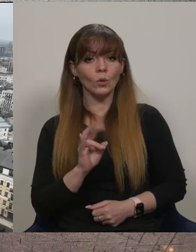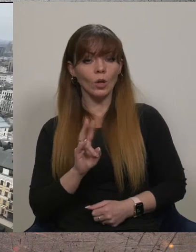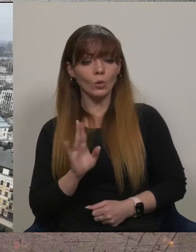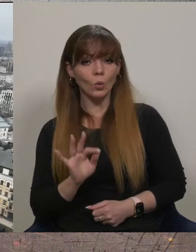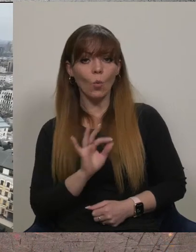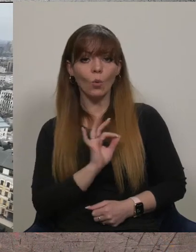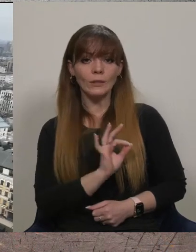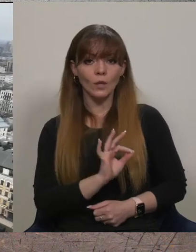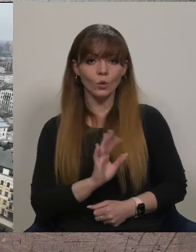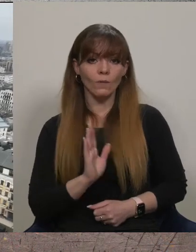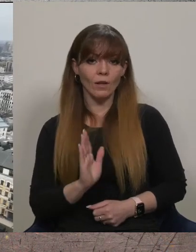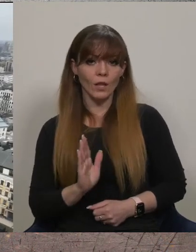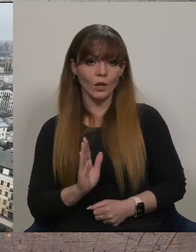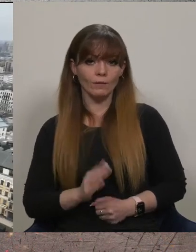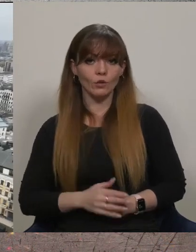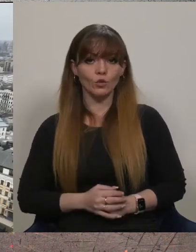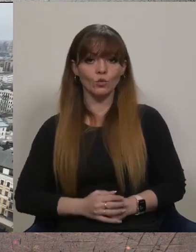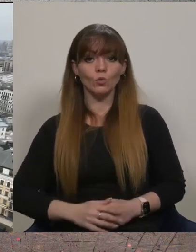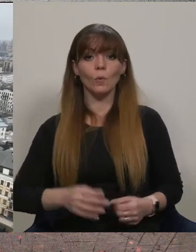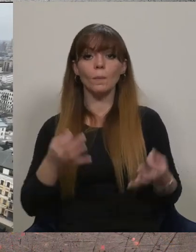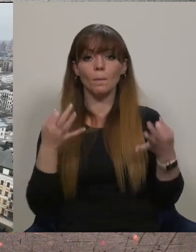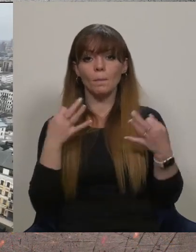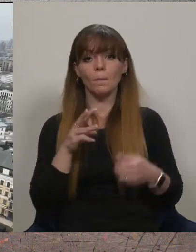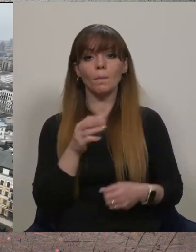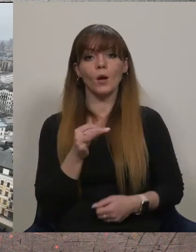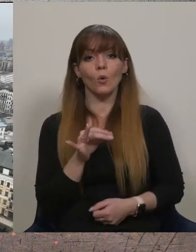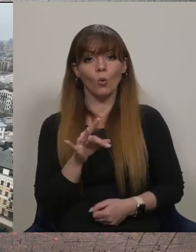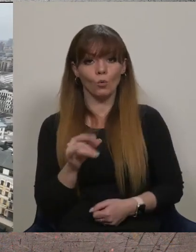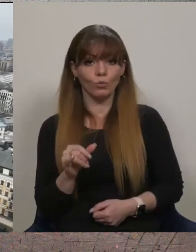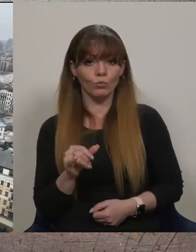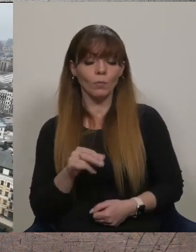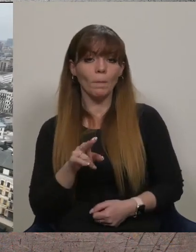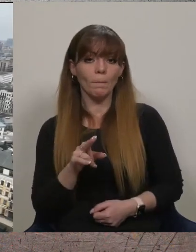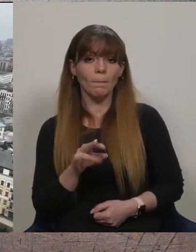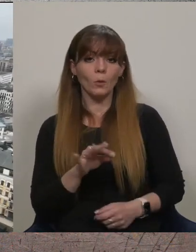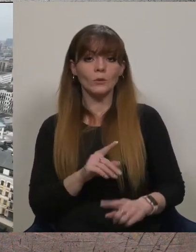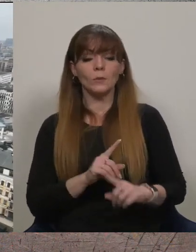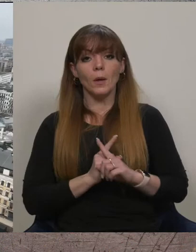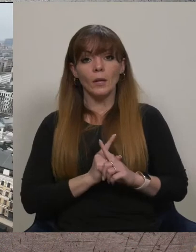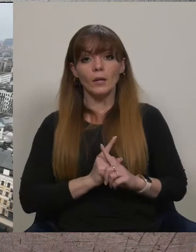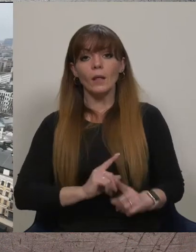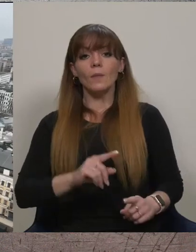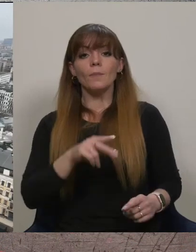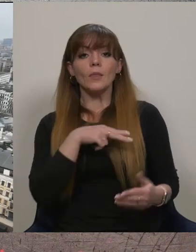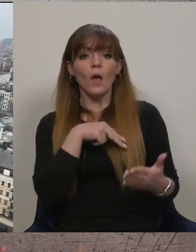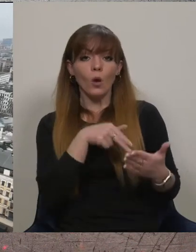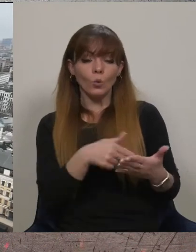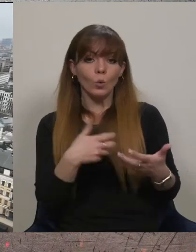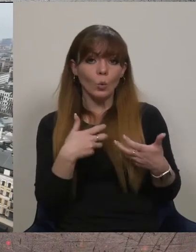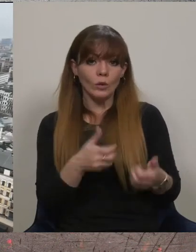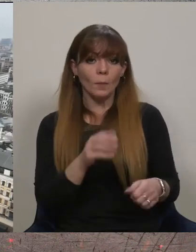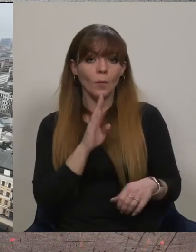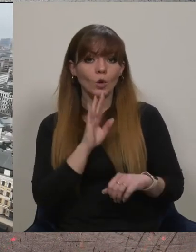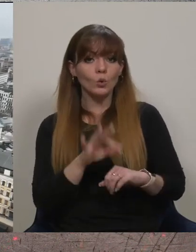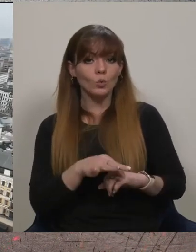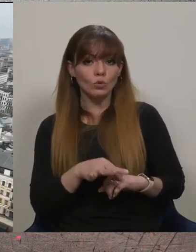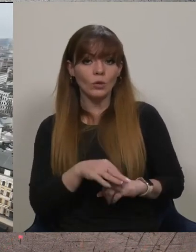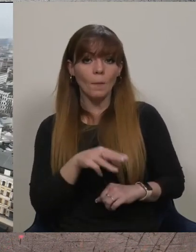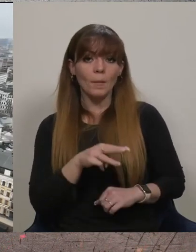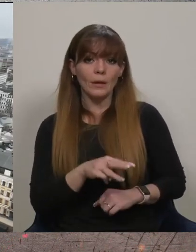Олександру Валерійовичу, майору, посмертно. Нагороду отримує дружина Марина